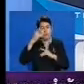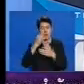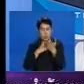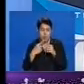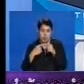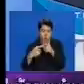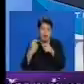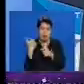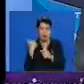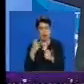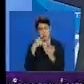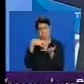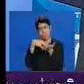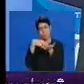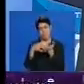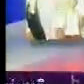ายละเอียดติดตามได้จากรายงานค่ะ